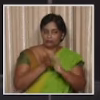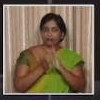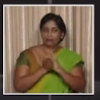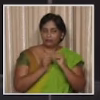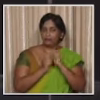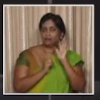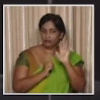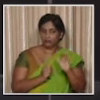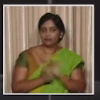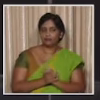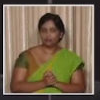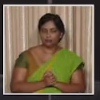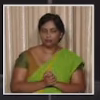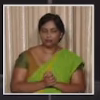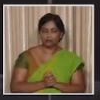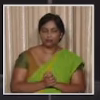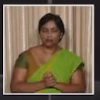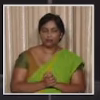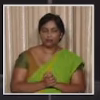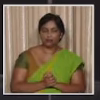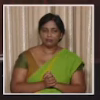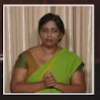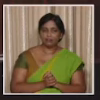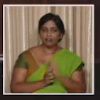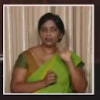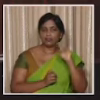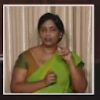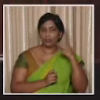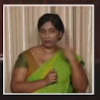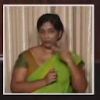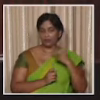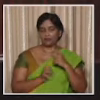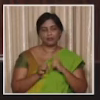ගිහිල්ලා තියෙනවා විශේෂ දෙයක් ඇරදී ප්‍රශ්න අහන්න